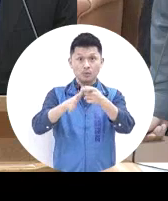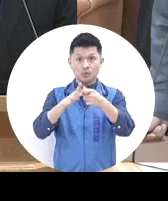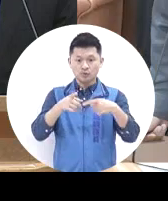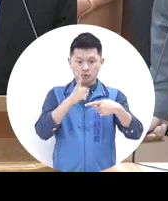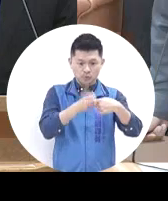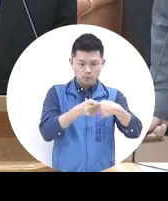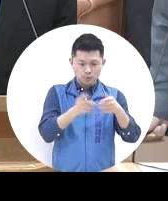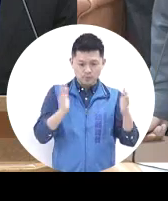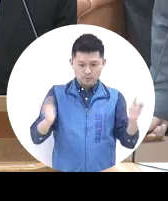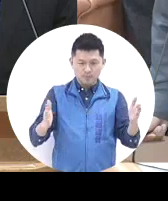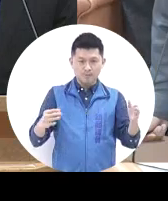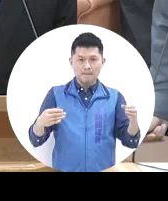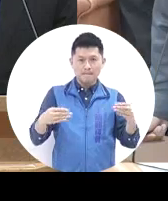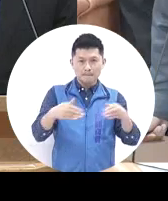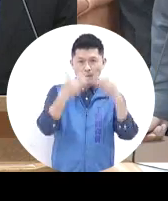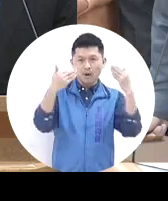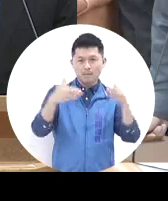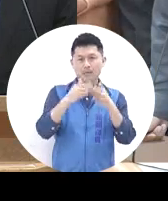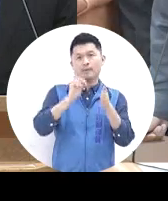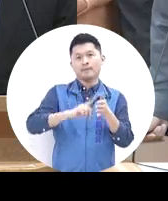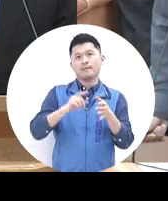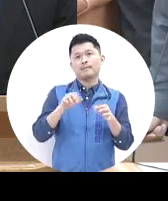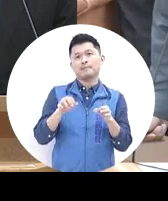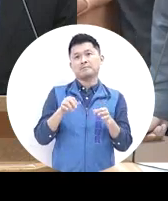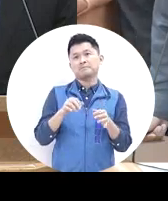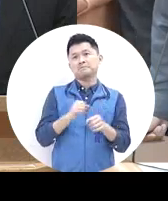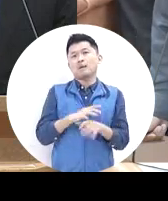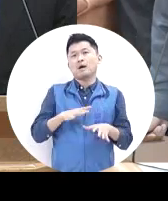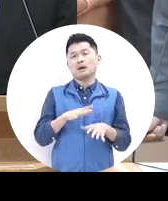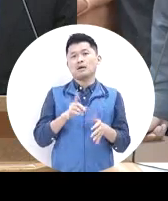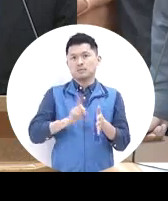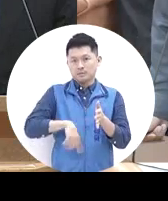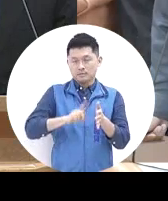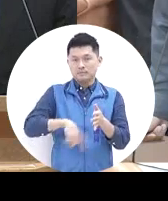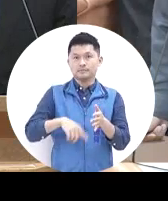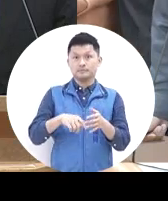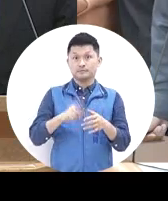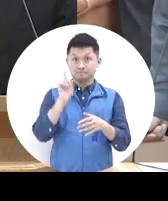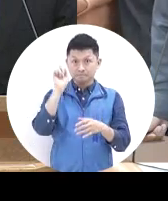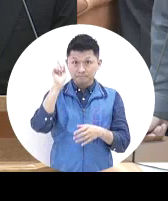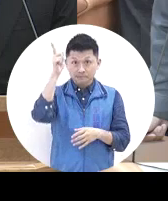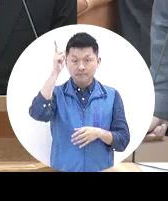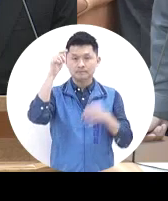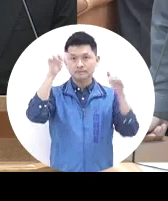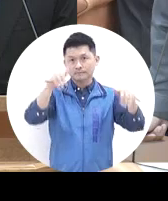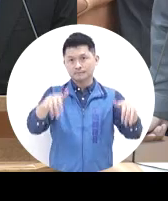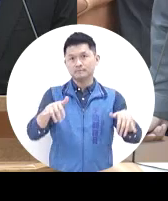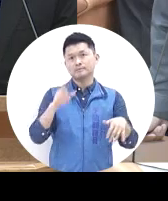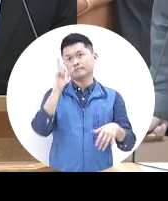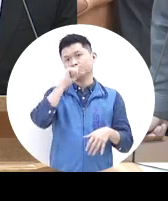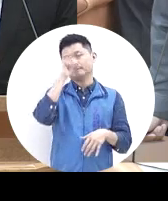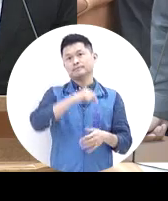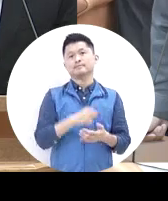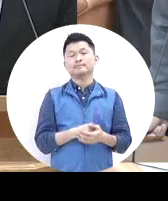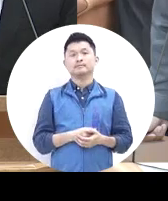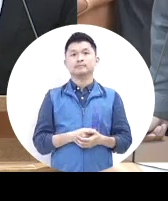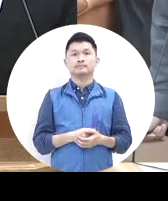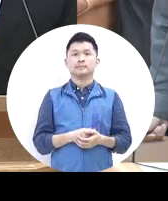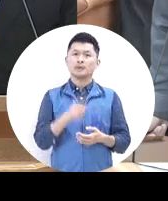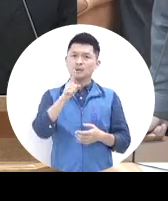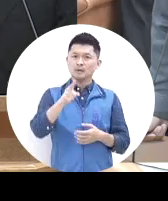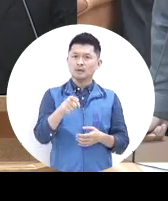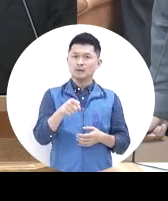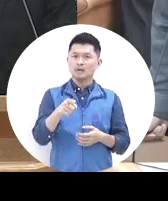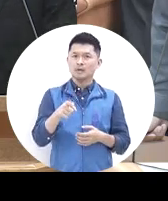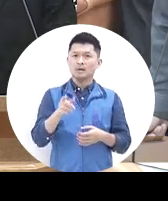易发生车祸，尤其是下雨天。所以说，我就希望说，是不是在这一块有关铺设柏油？因为我们那天好像有讲过，好